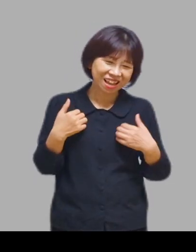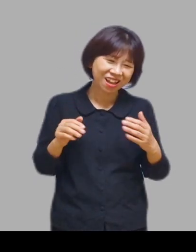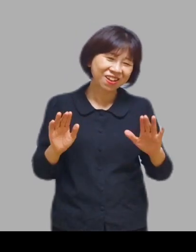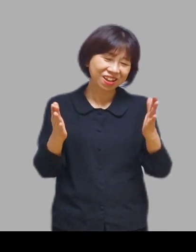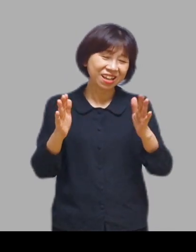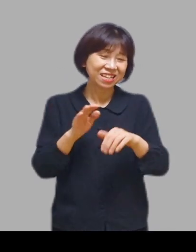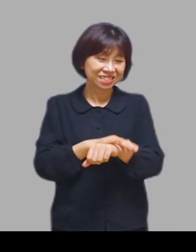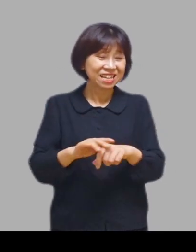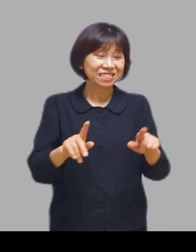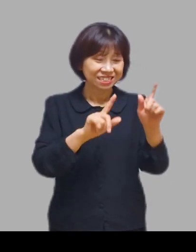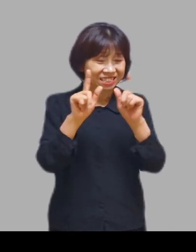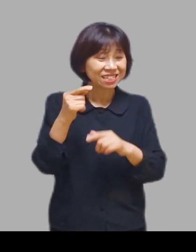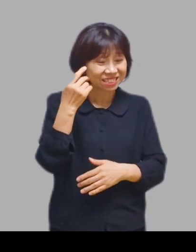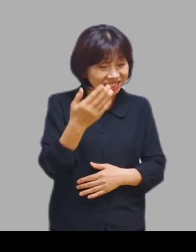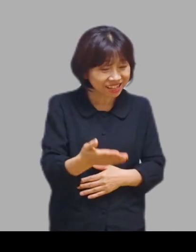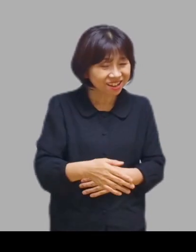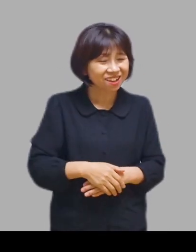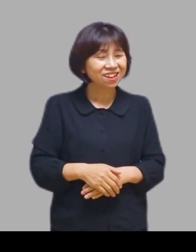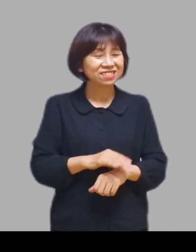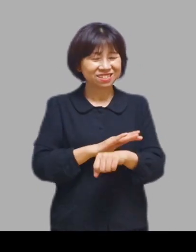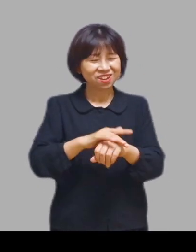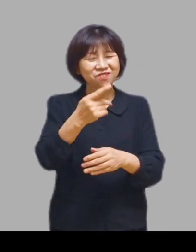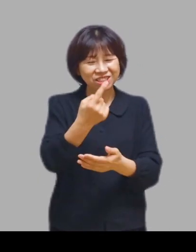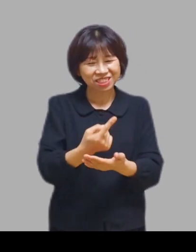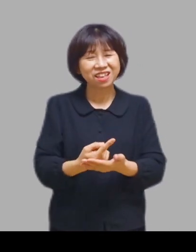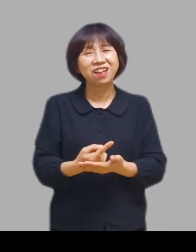잘 지내셨지요? 잘 오셨어요.